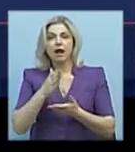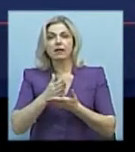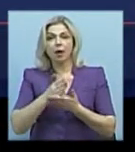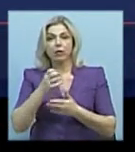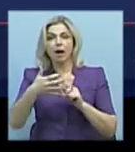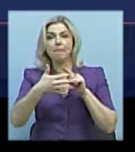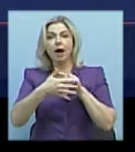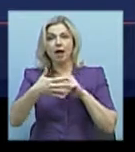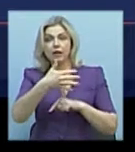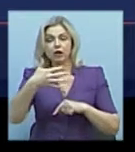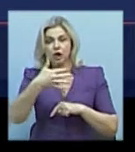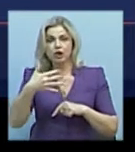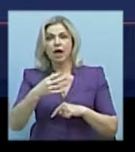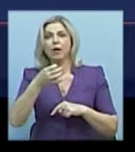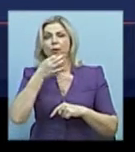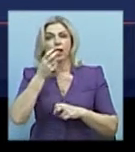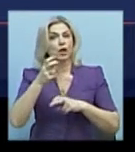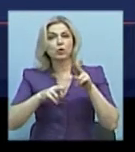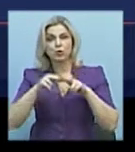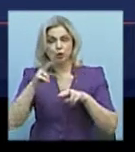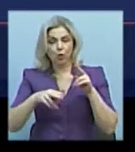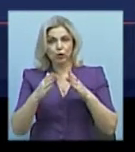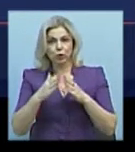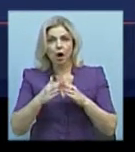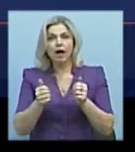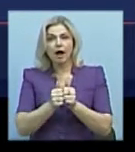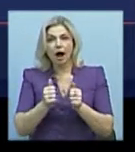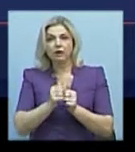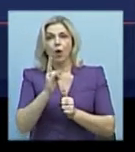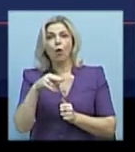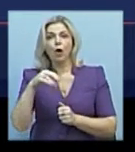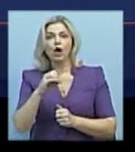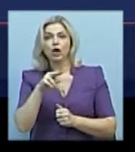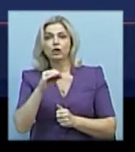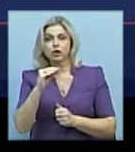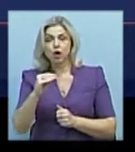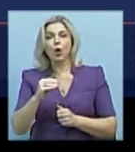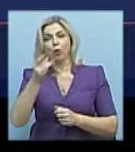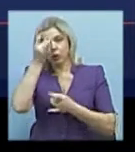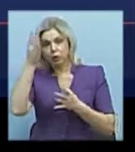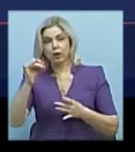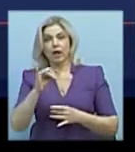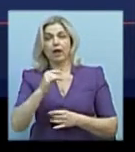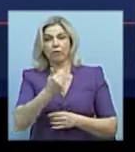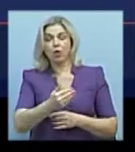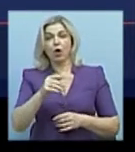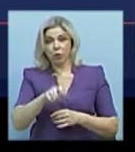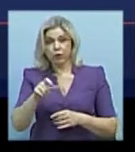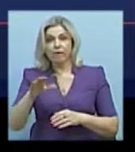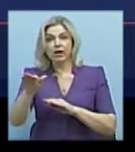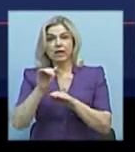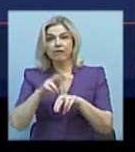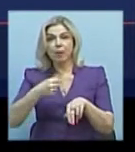недобудови. Поряд розташований гуртожиток коледжу культури. Саме його співробітники і викликали поліцію, коли до них прийшли